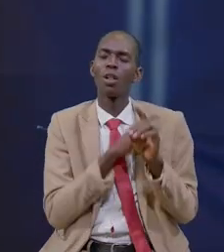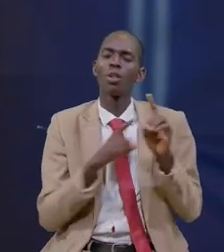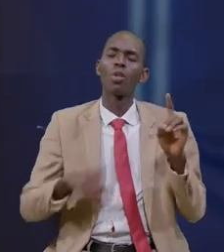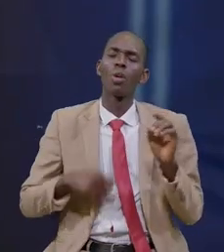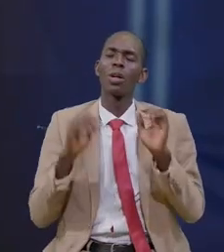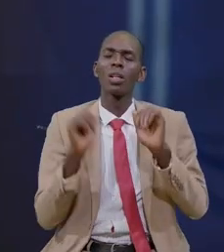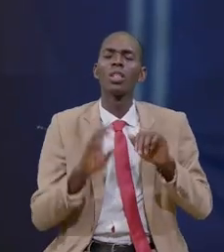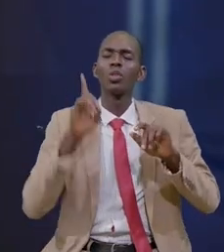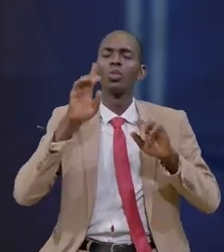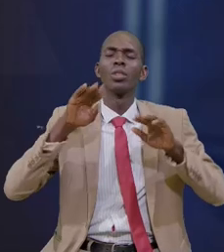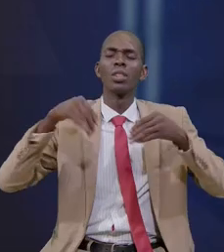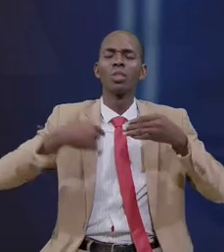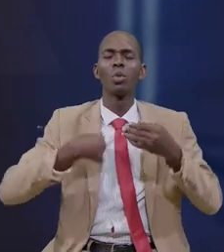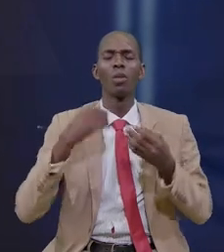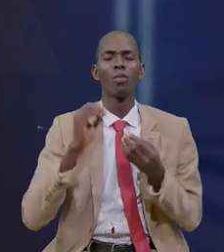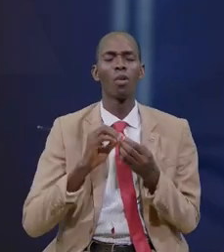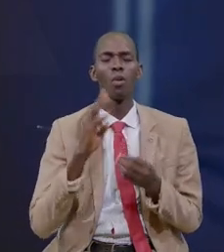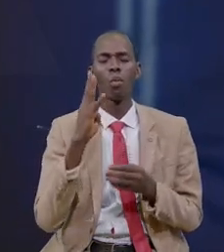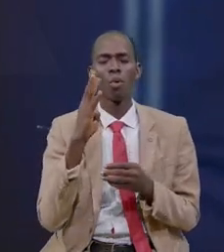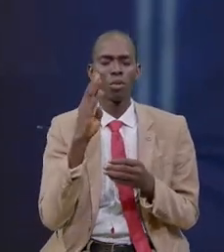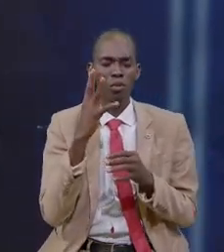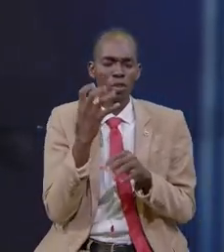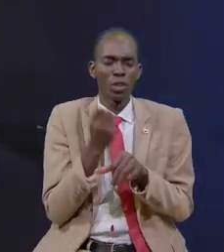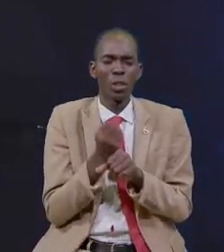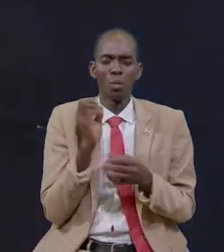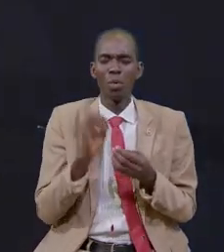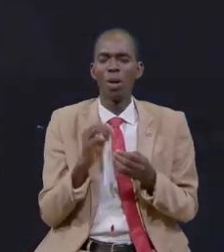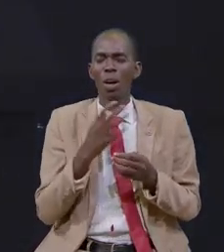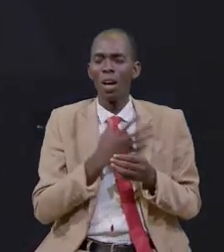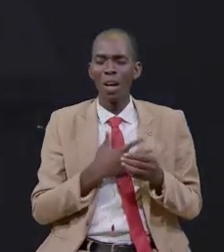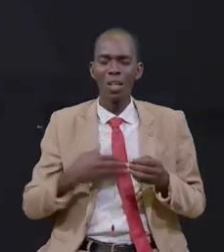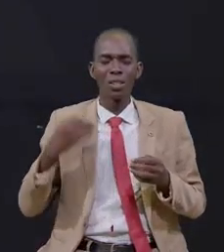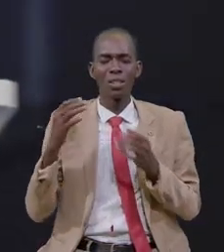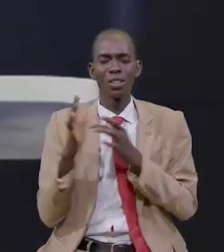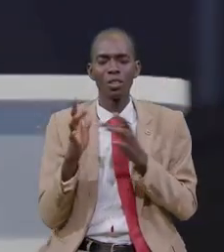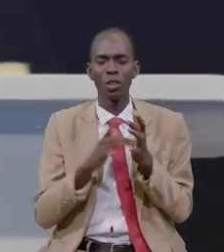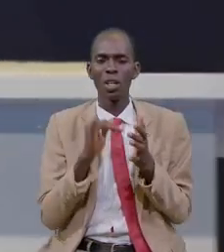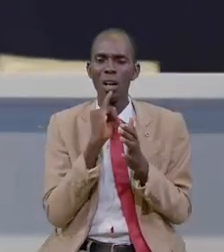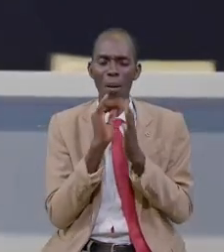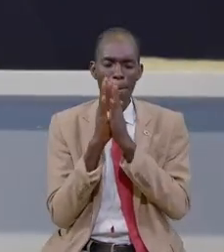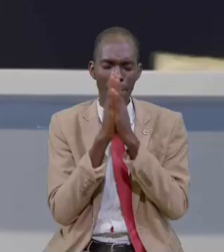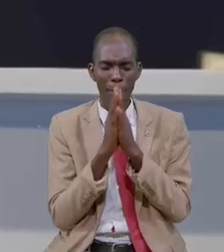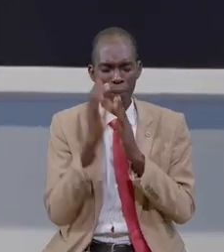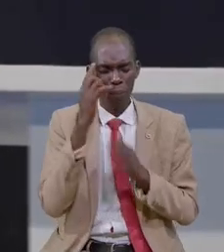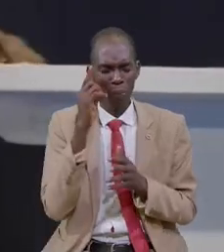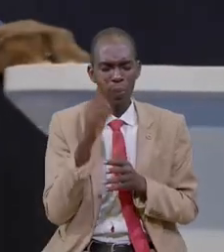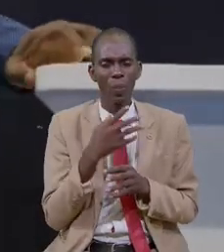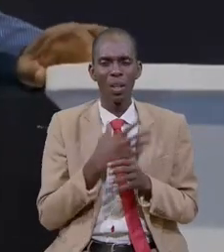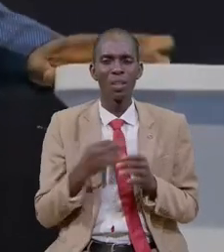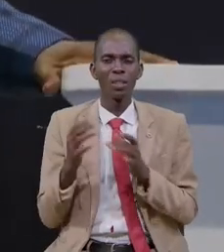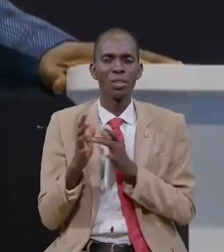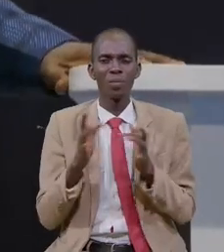peux encore me donner plus d'années? J'ai dit, oui, je peux. Et Jésus prie pour toi. Et Jésus